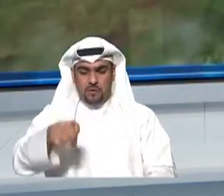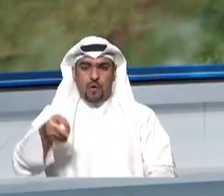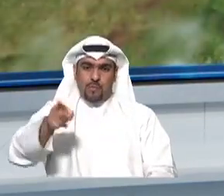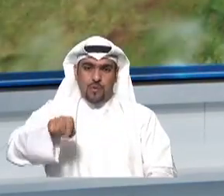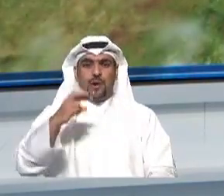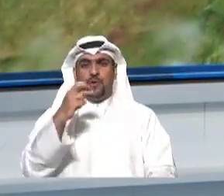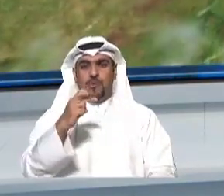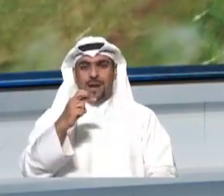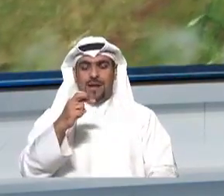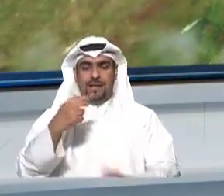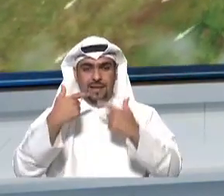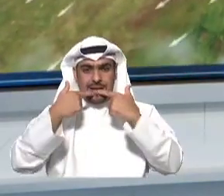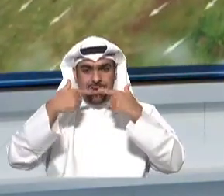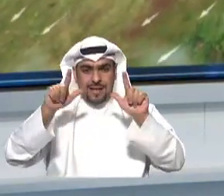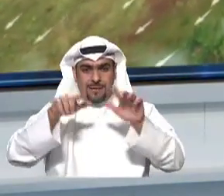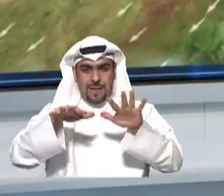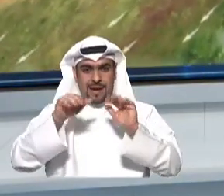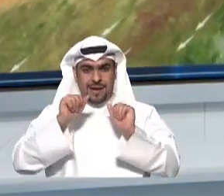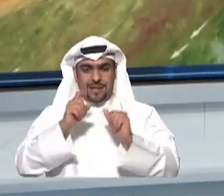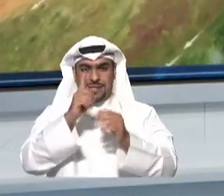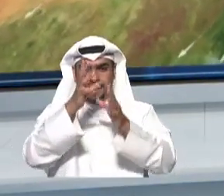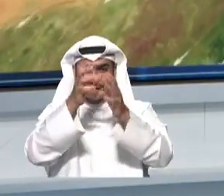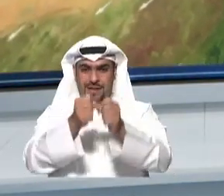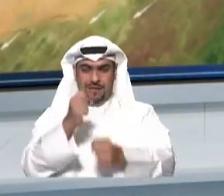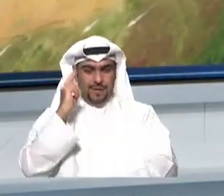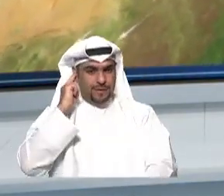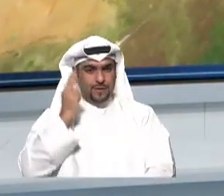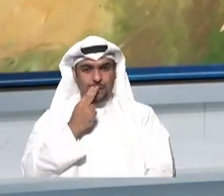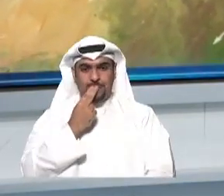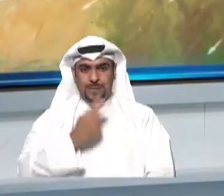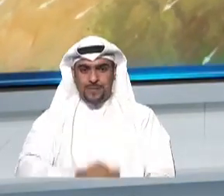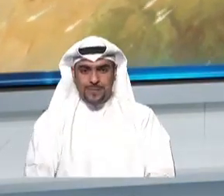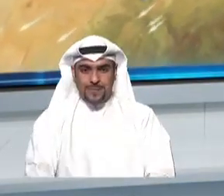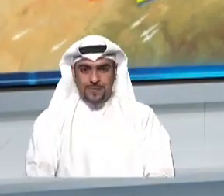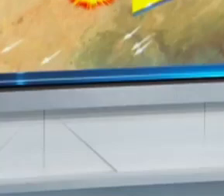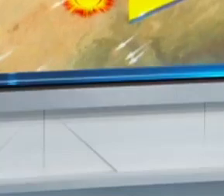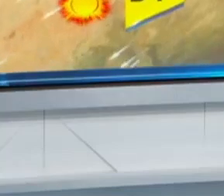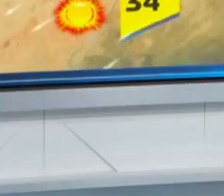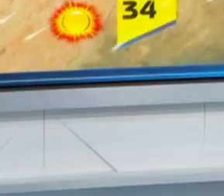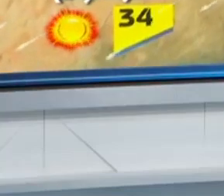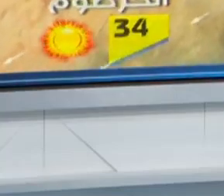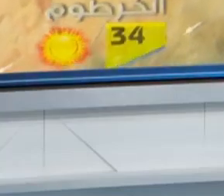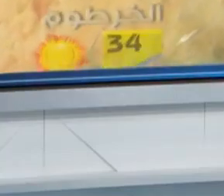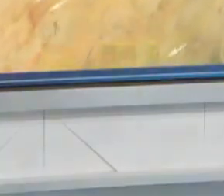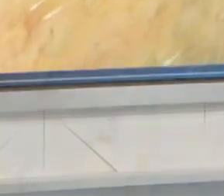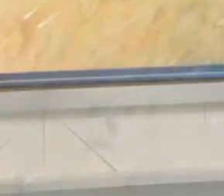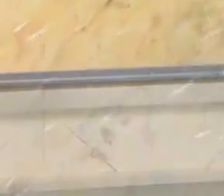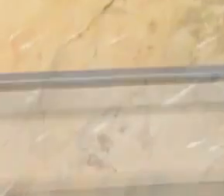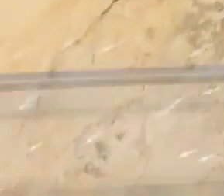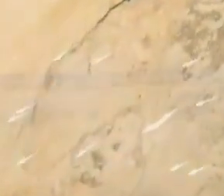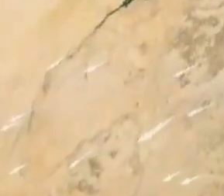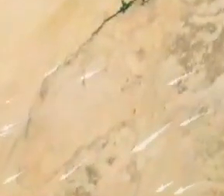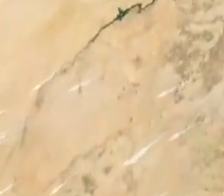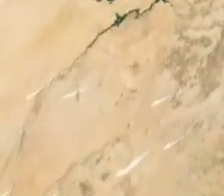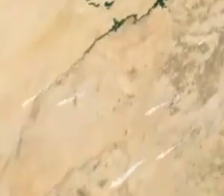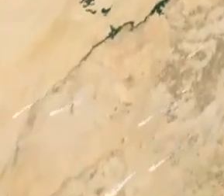الجوية تنتهي، ولكن بعد درجات الحرارة للعواصم والمدن حول العالم.